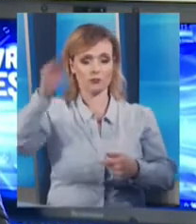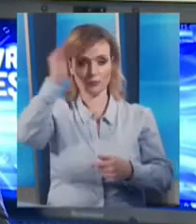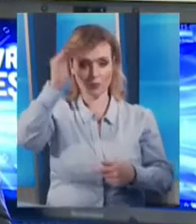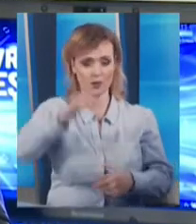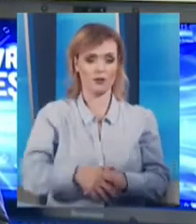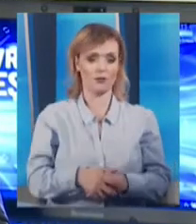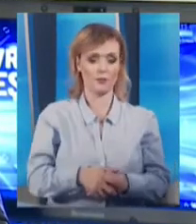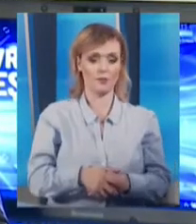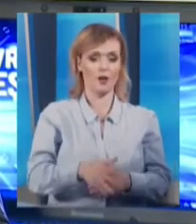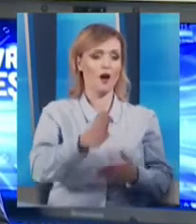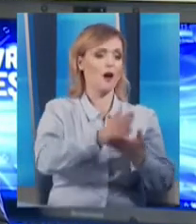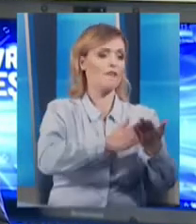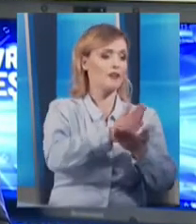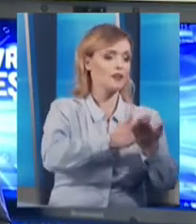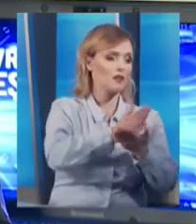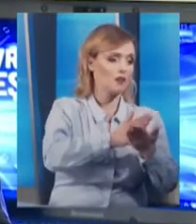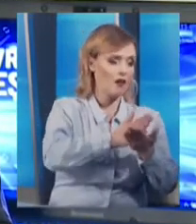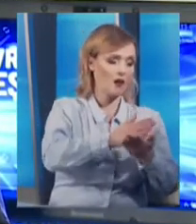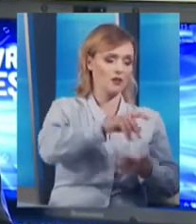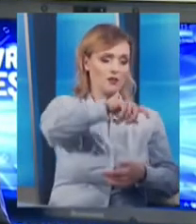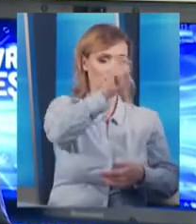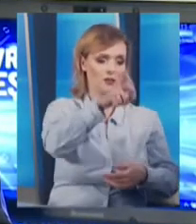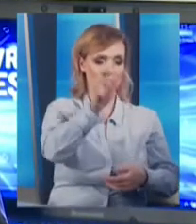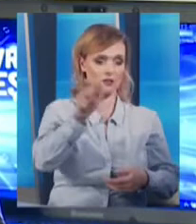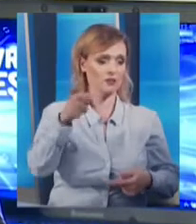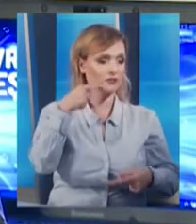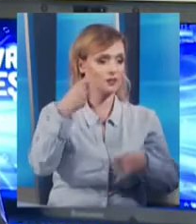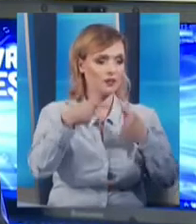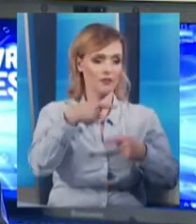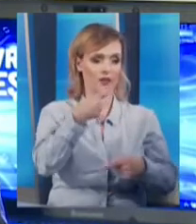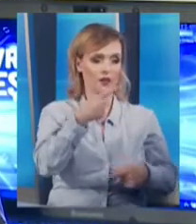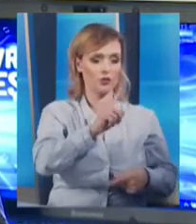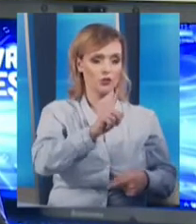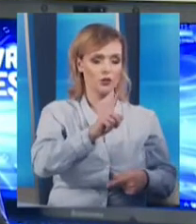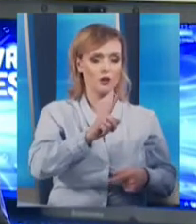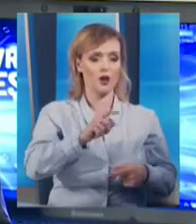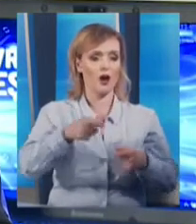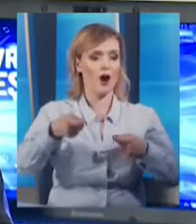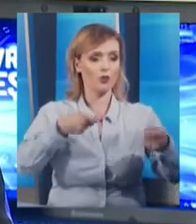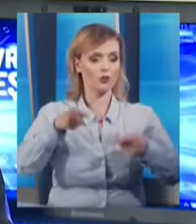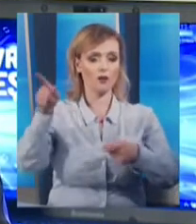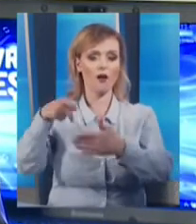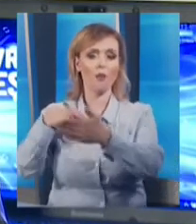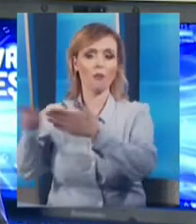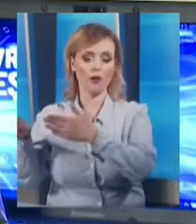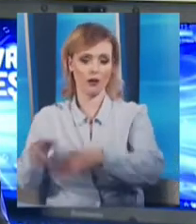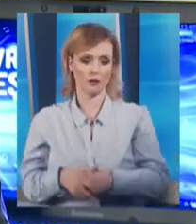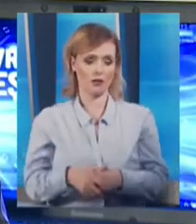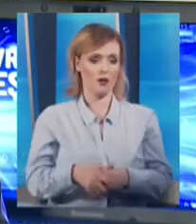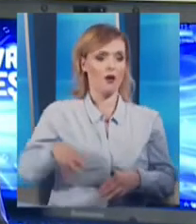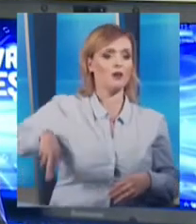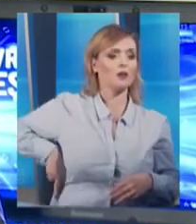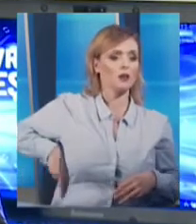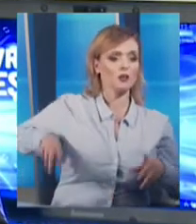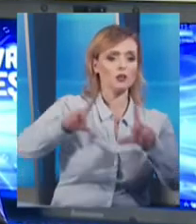veteranii războiului transnistrian mereu au spus că autoritățile i-au trădat, directorii de școli și așa